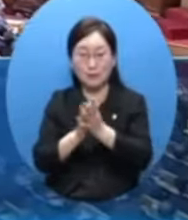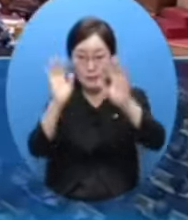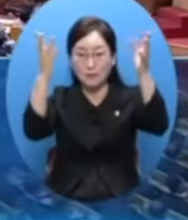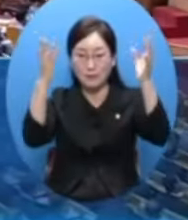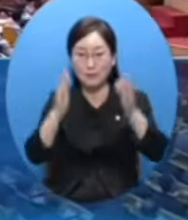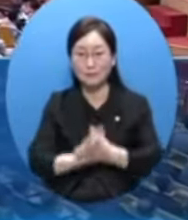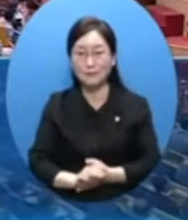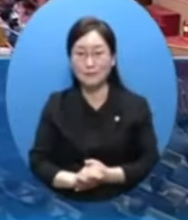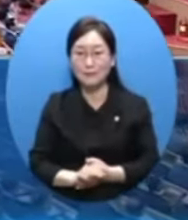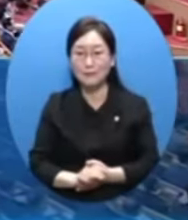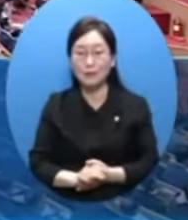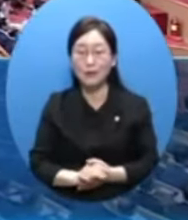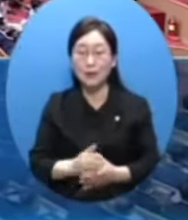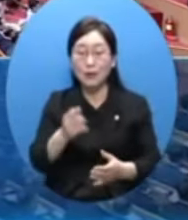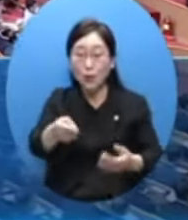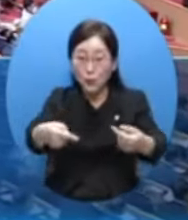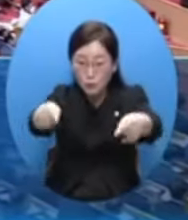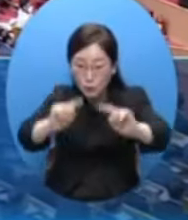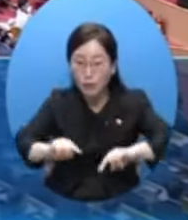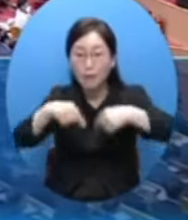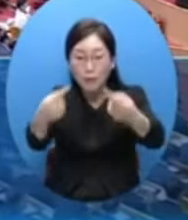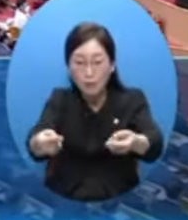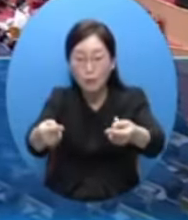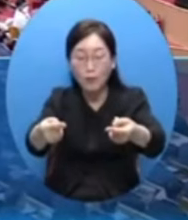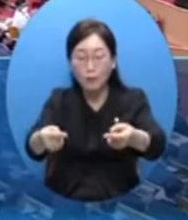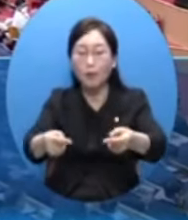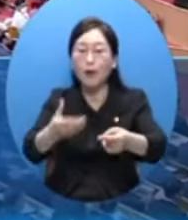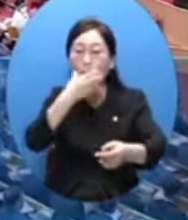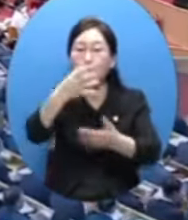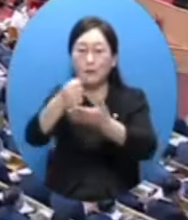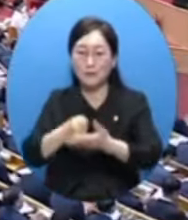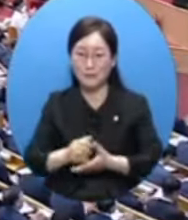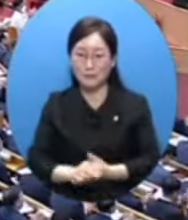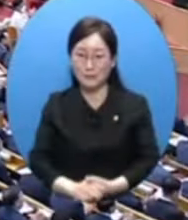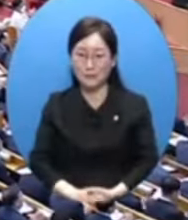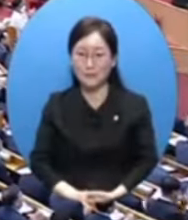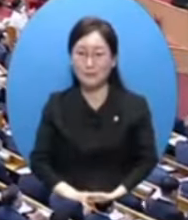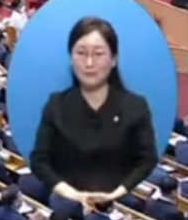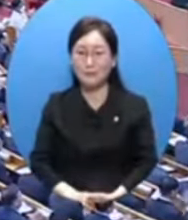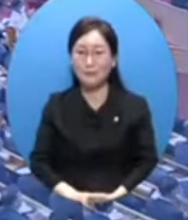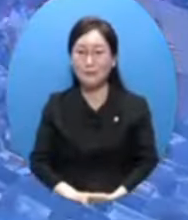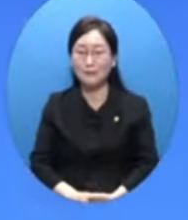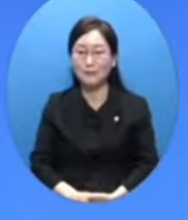할렐루야. 내가 들어와도 복을 받고 나가도 복을 받을 것이니라.